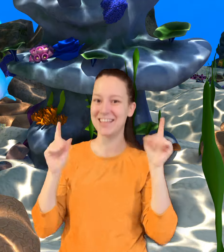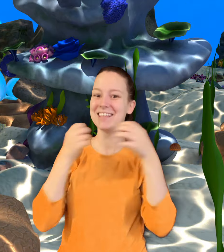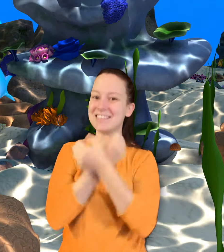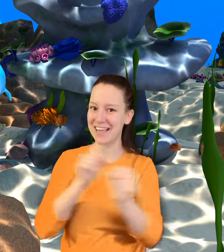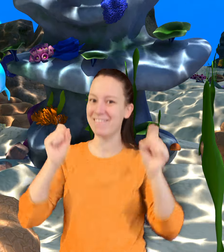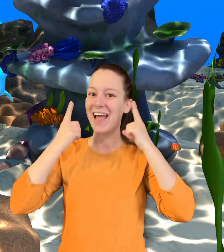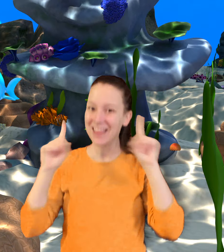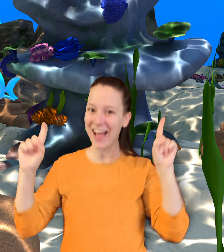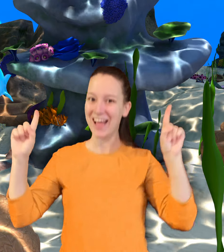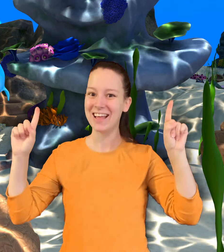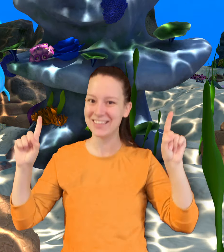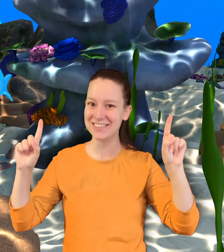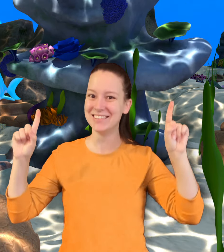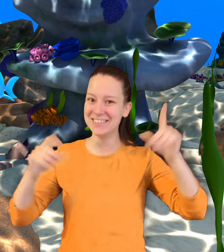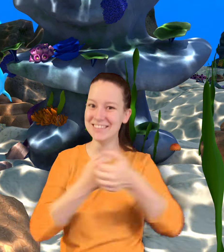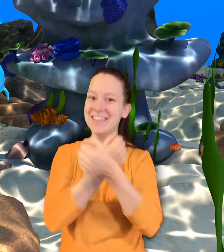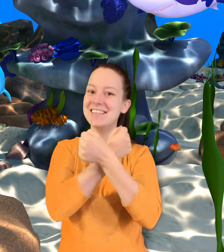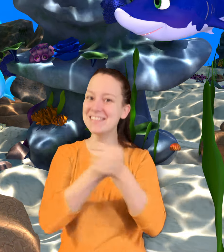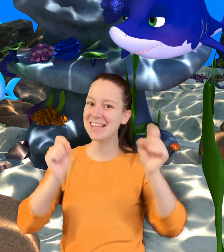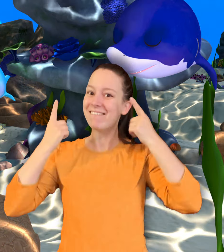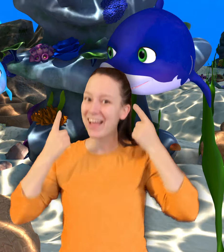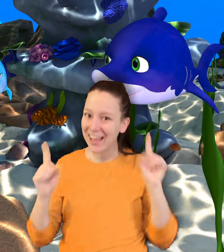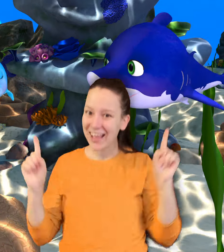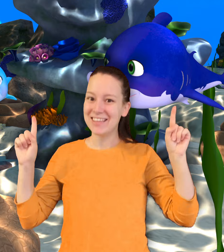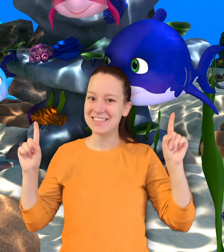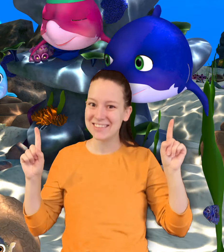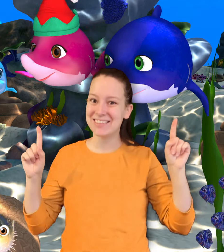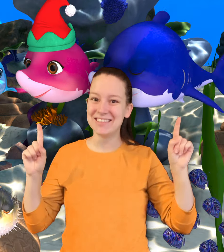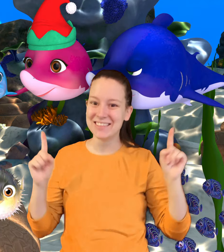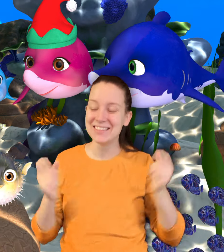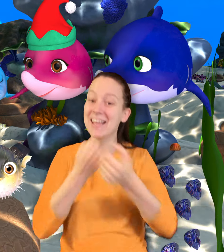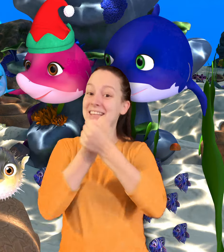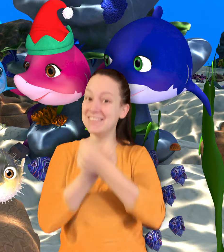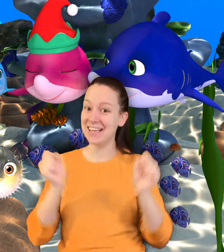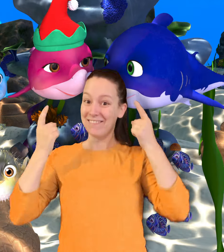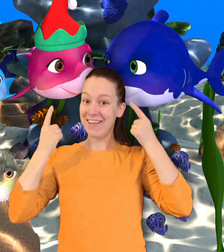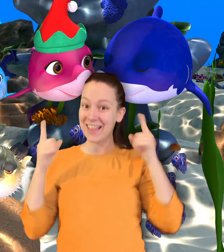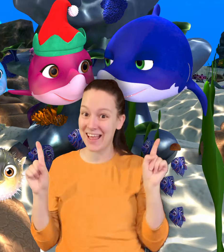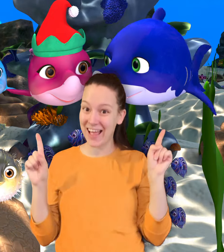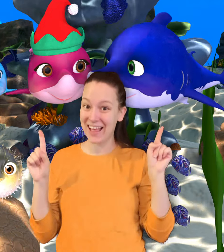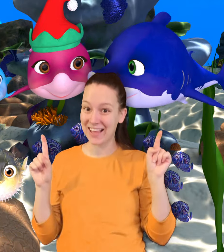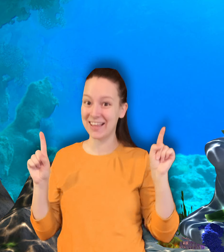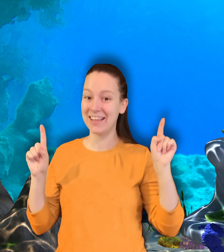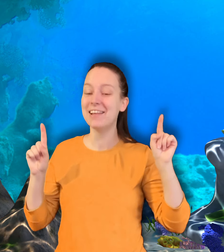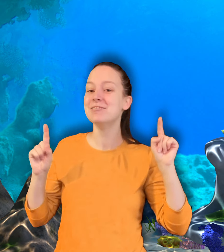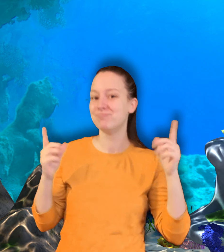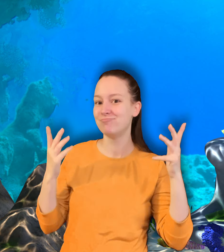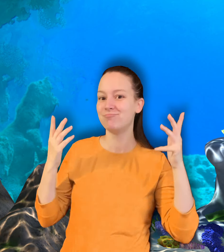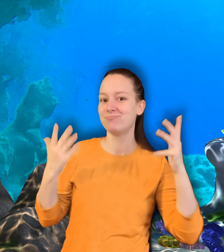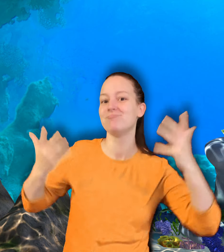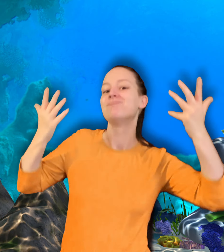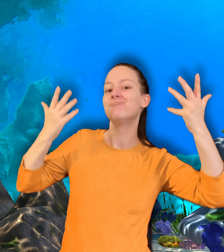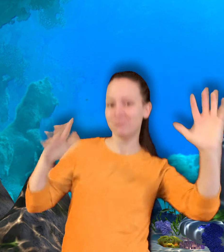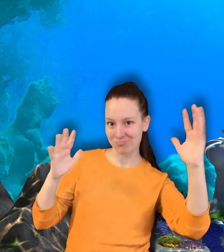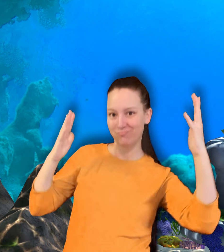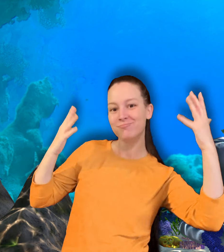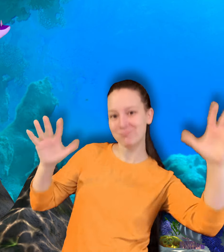安心たた今日も生きてる